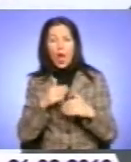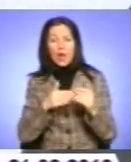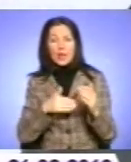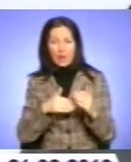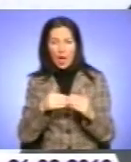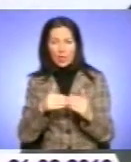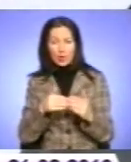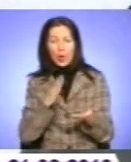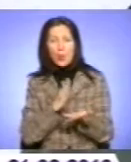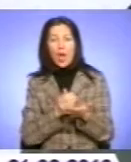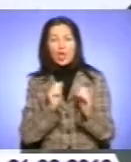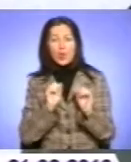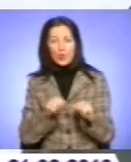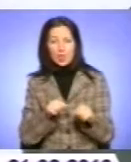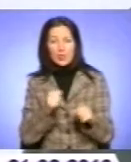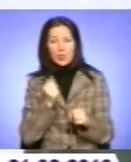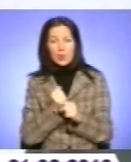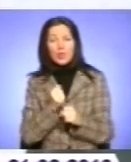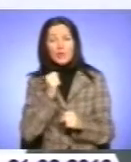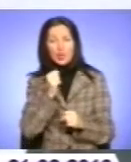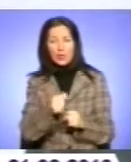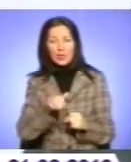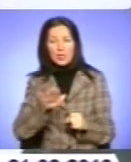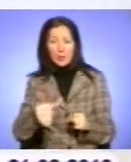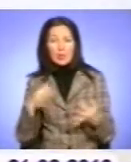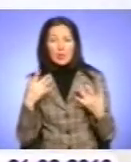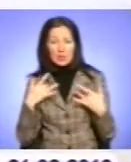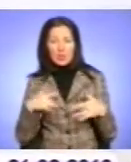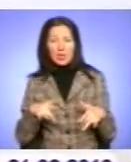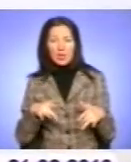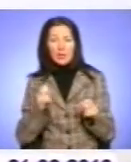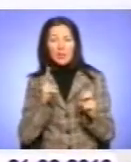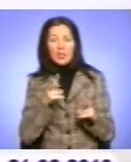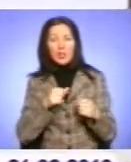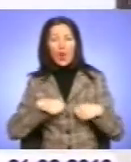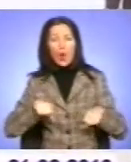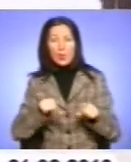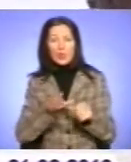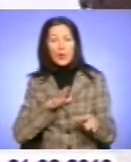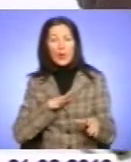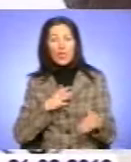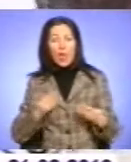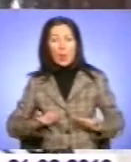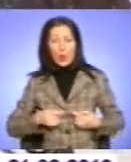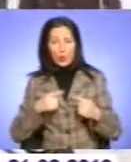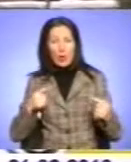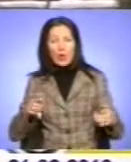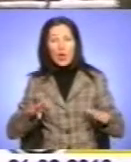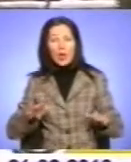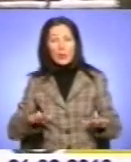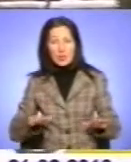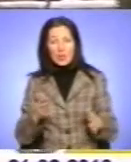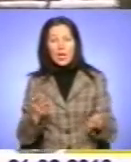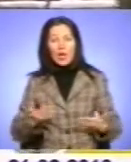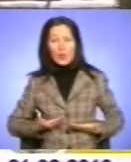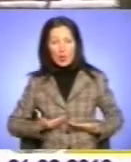кваліфікацію, мають можливість працевлаштуватися після звільнення. Члени комісії побували у побутових приміщеннях, де проживають засуджені, у